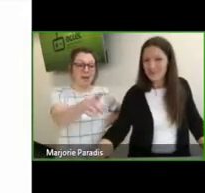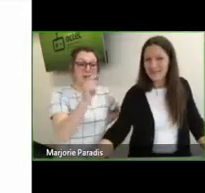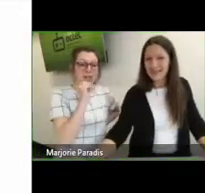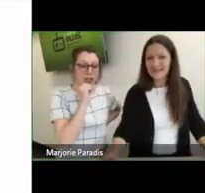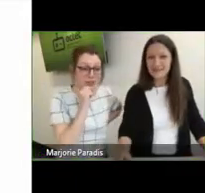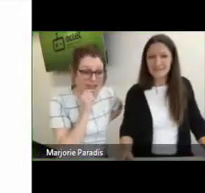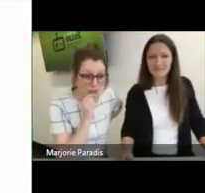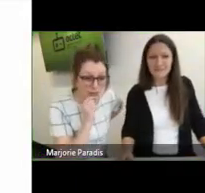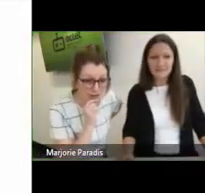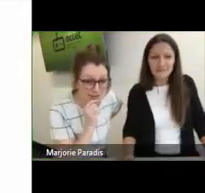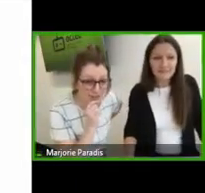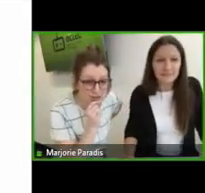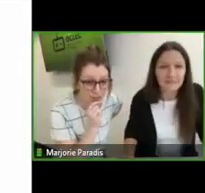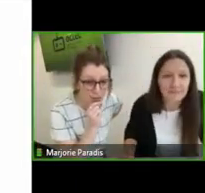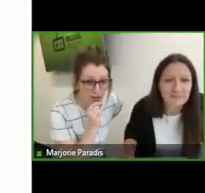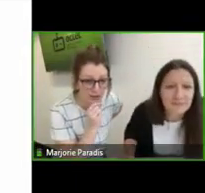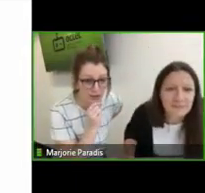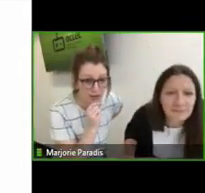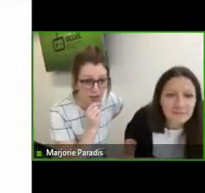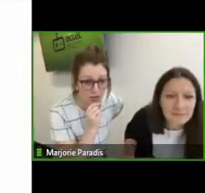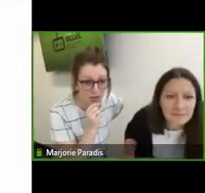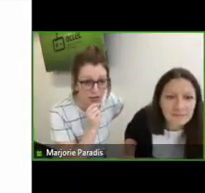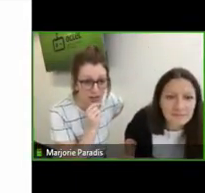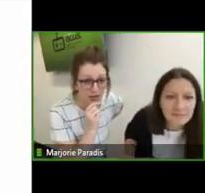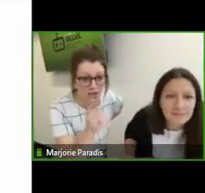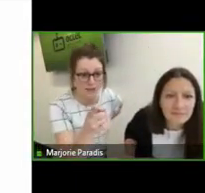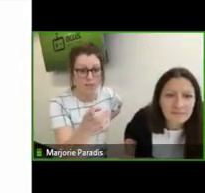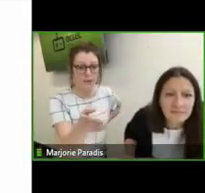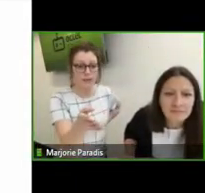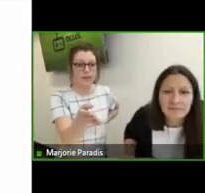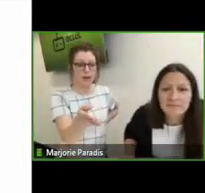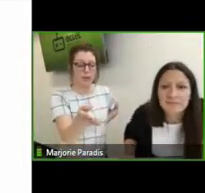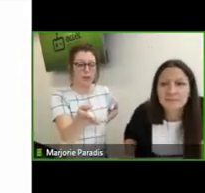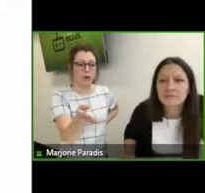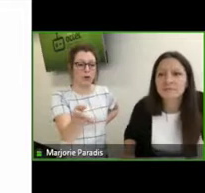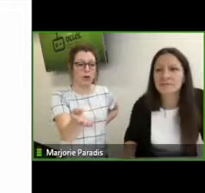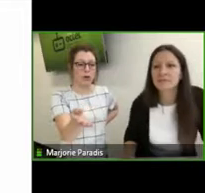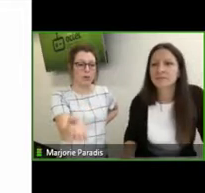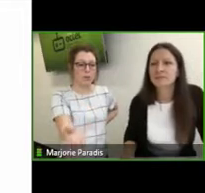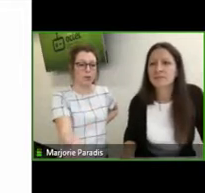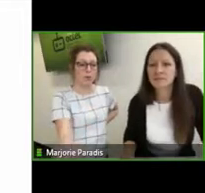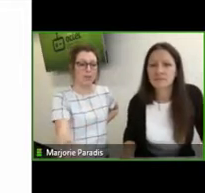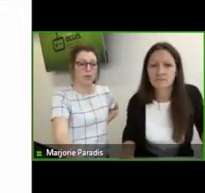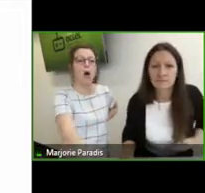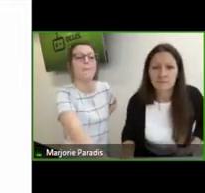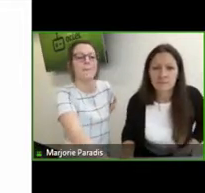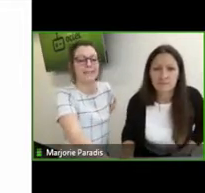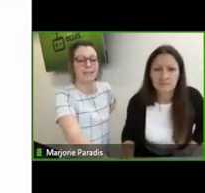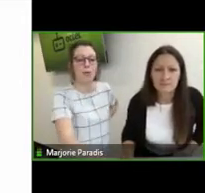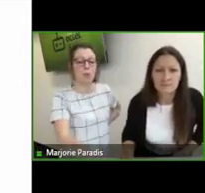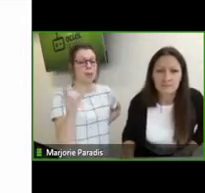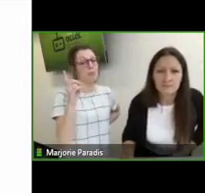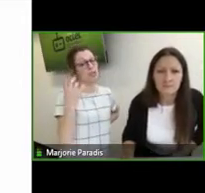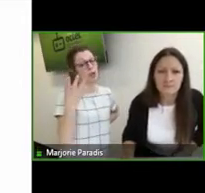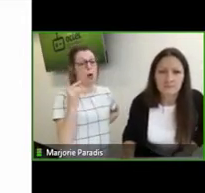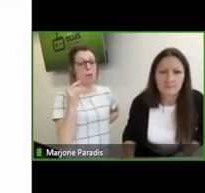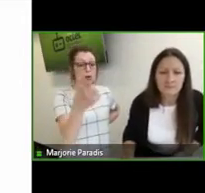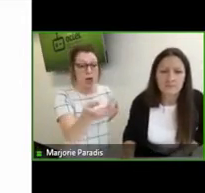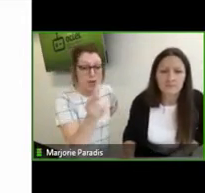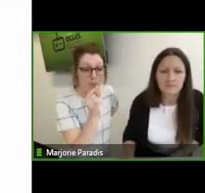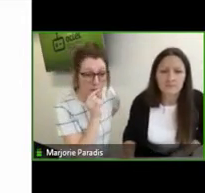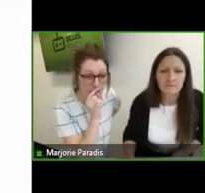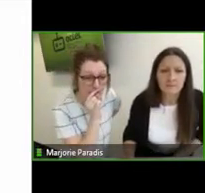même. Il y a Dominique qui nous demande si c'est possible de voir les résultats du sondage. Je ne sais pas si, dans le fond, Dominique, vous souhaitez le voir maintenant ou un peu plus tard, mais ce que je